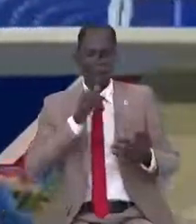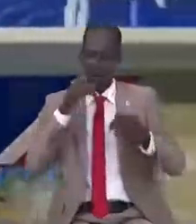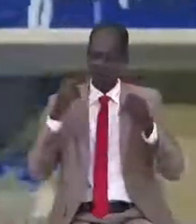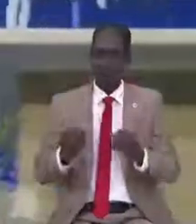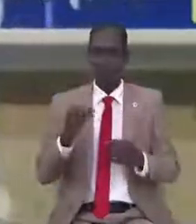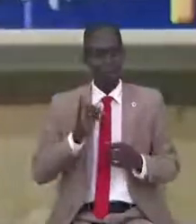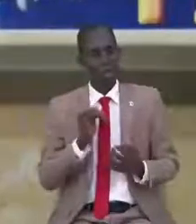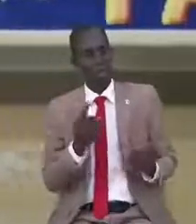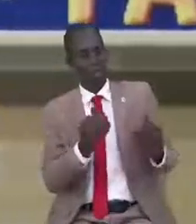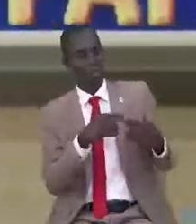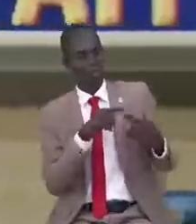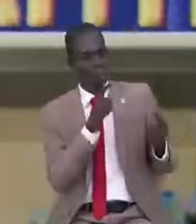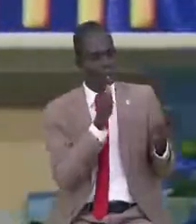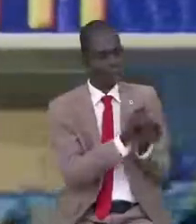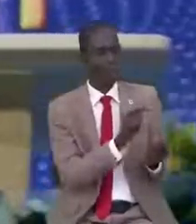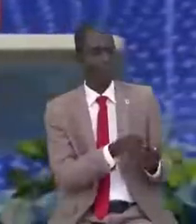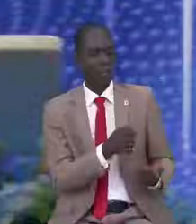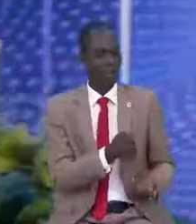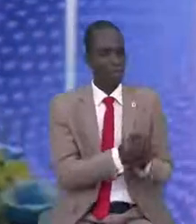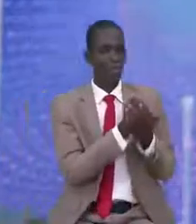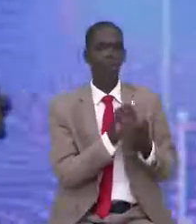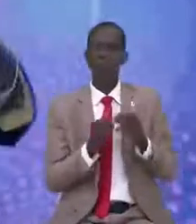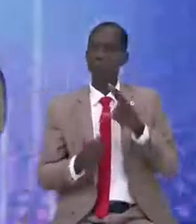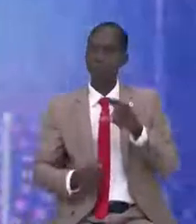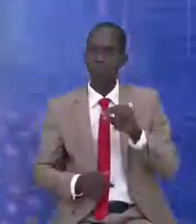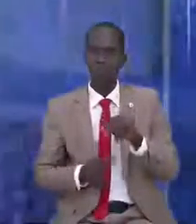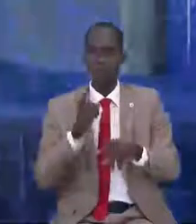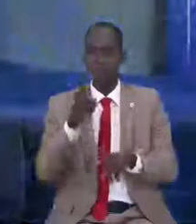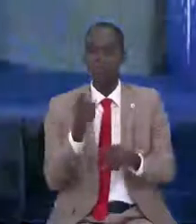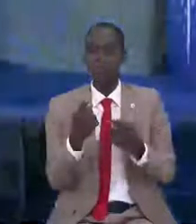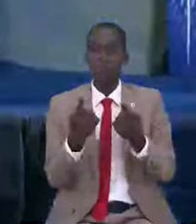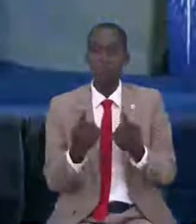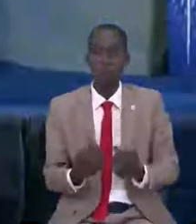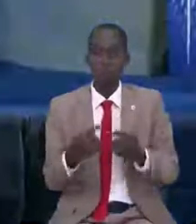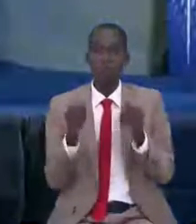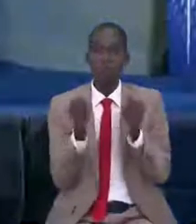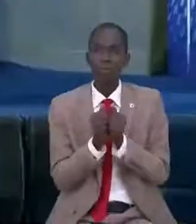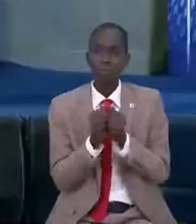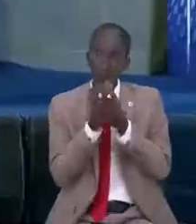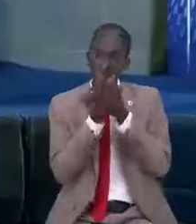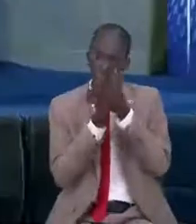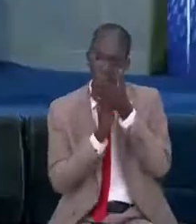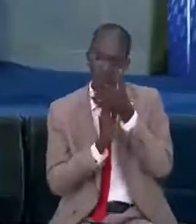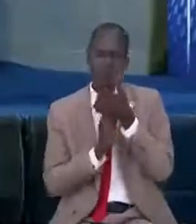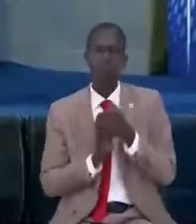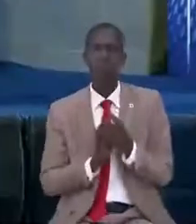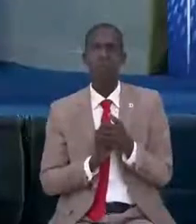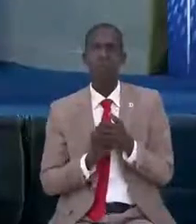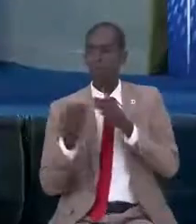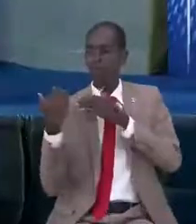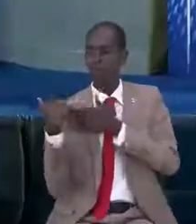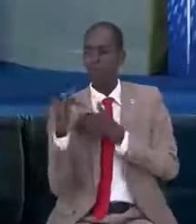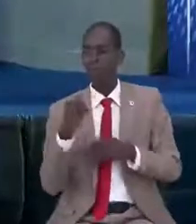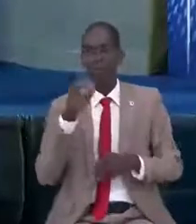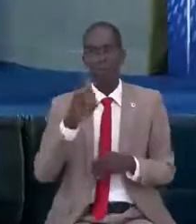fort, je suis venu, je peux porter ton fardeau. Non, non, non. Tu viens avec humilité.